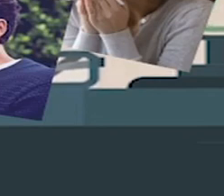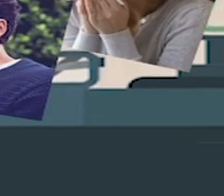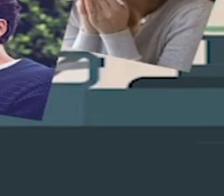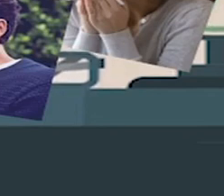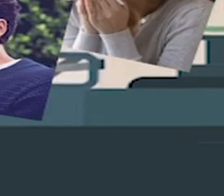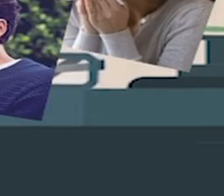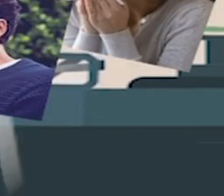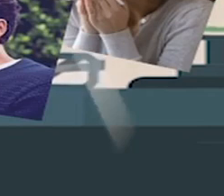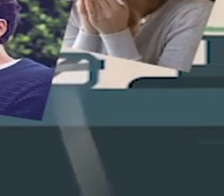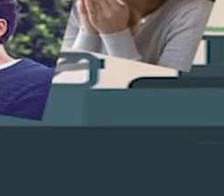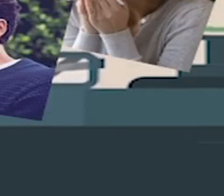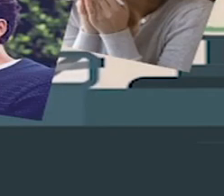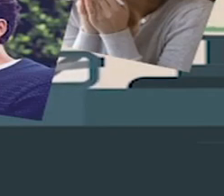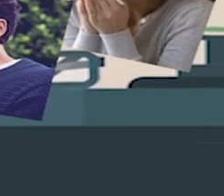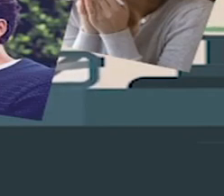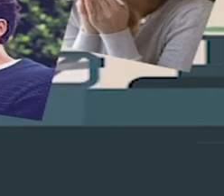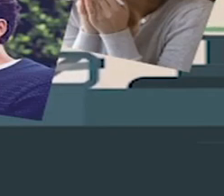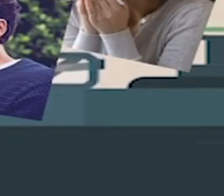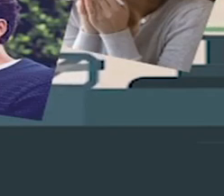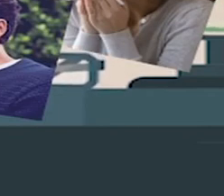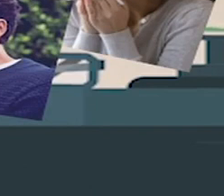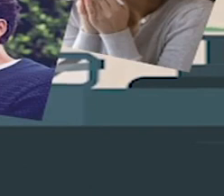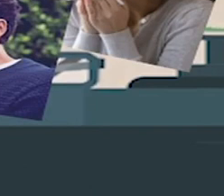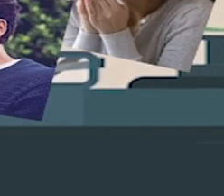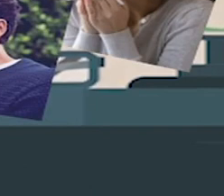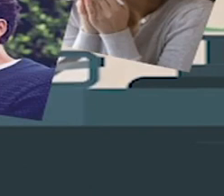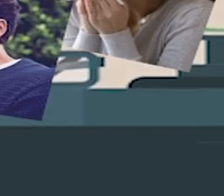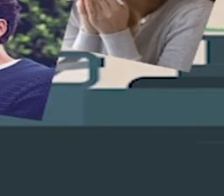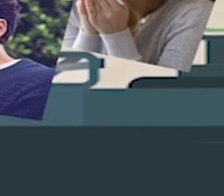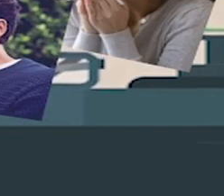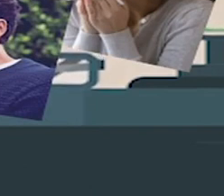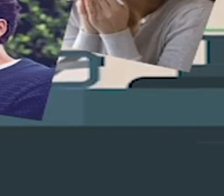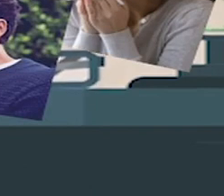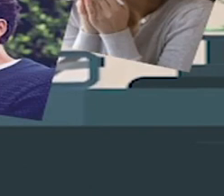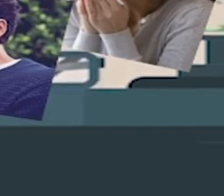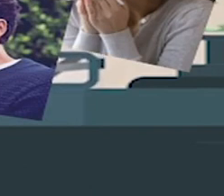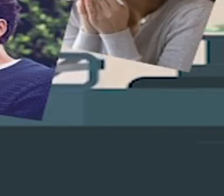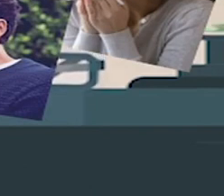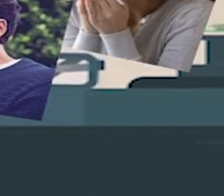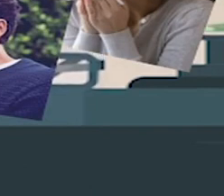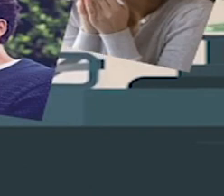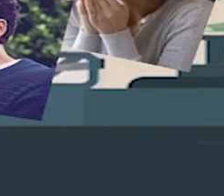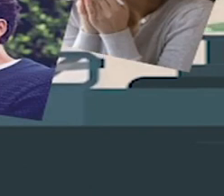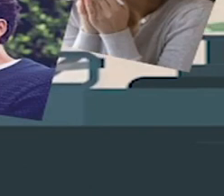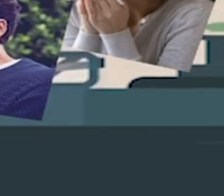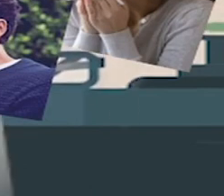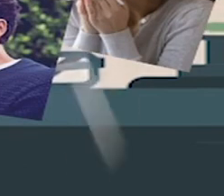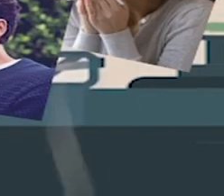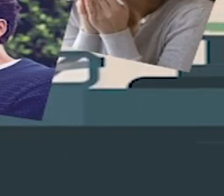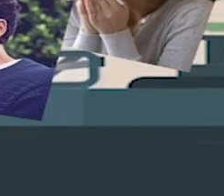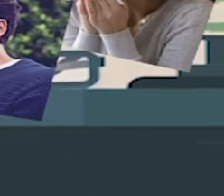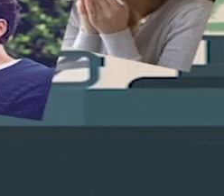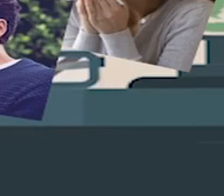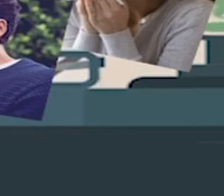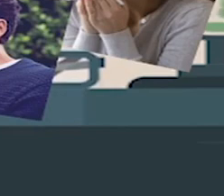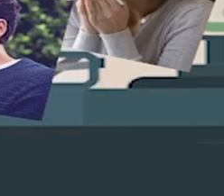dan bakteria. Tahukah murid-murid, kita tidak mungkin bersin dengan keadaan mata terbuka.